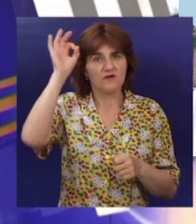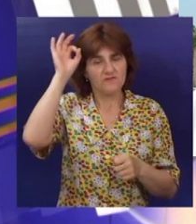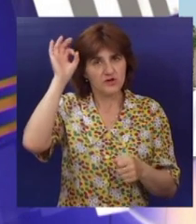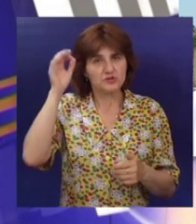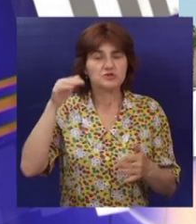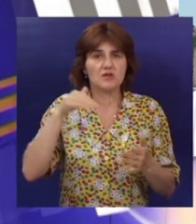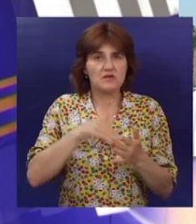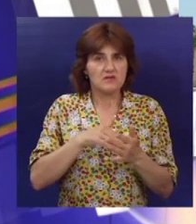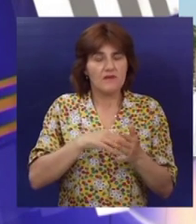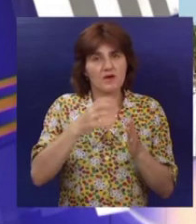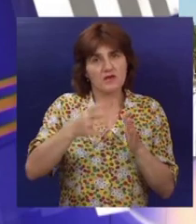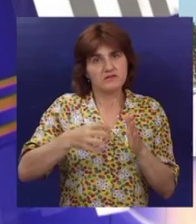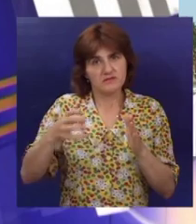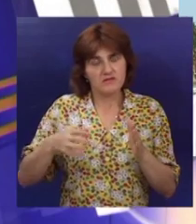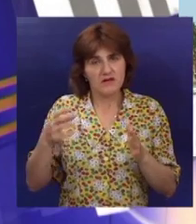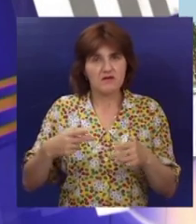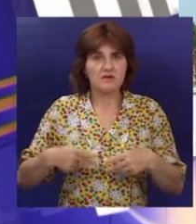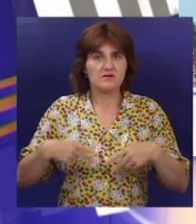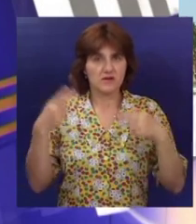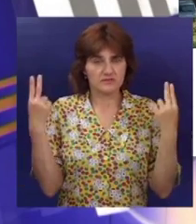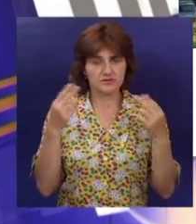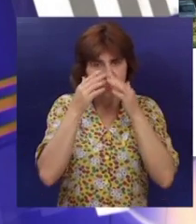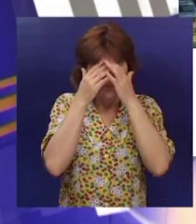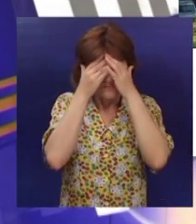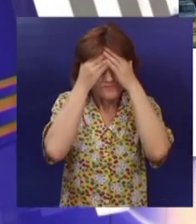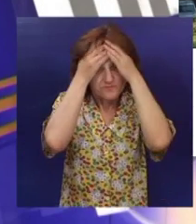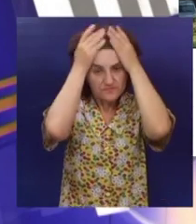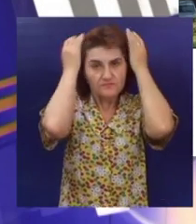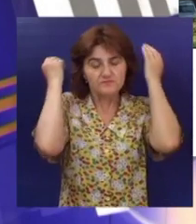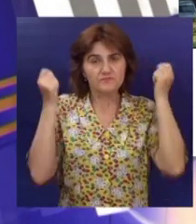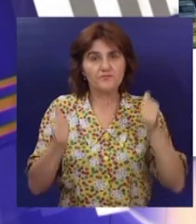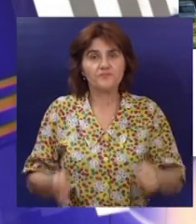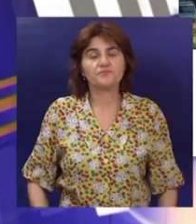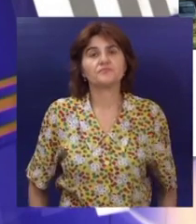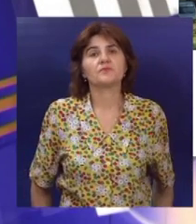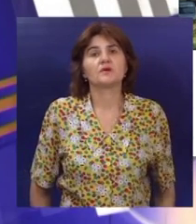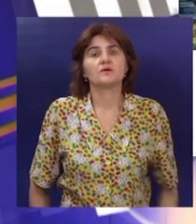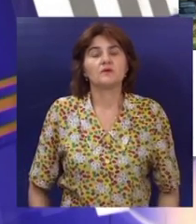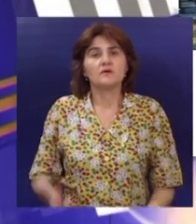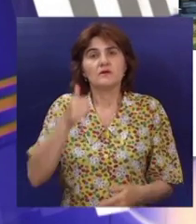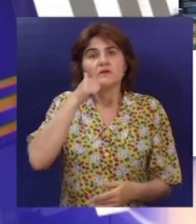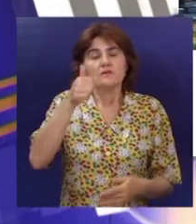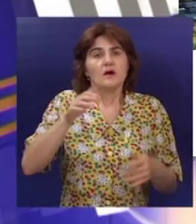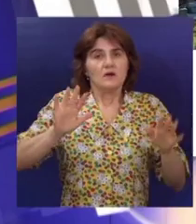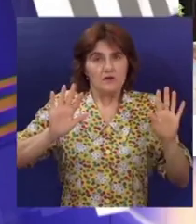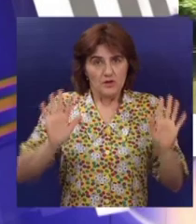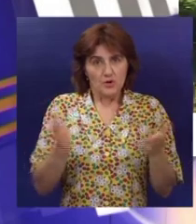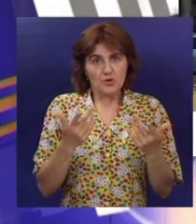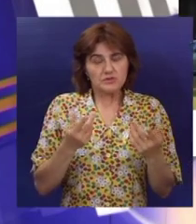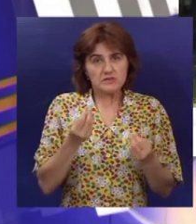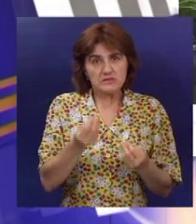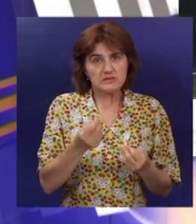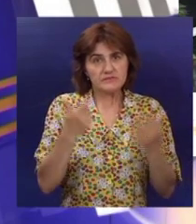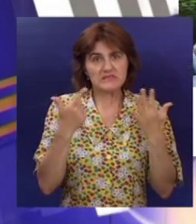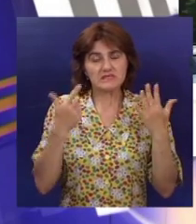svoje konkretne ciljeve, ima svoje jasne razloge. Dan ustanka naroda Srbije u Drugom svetskom ratu, 7.